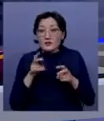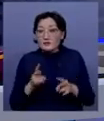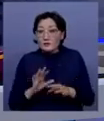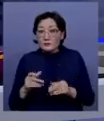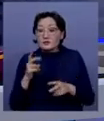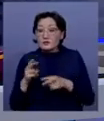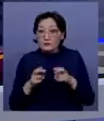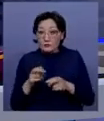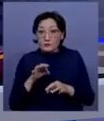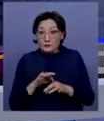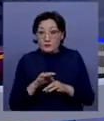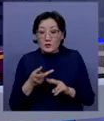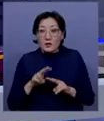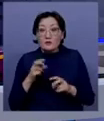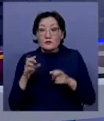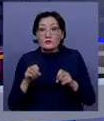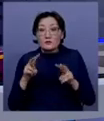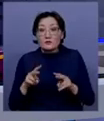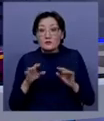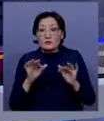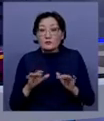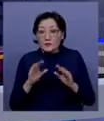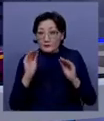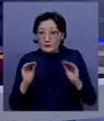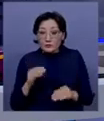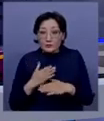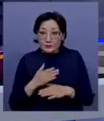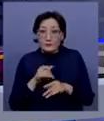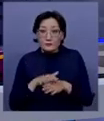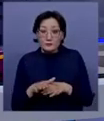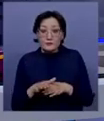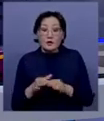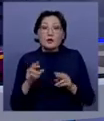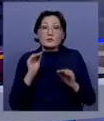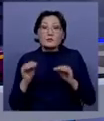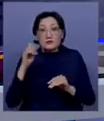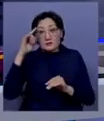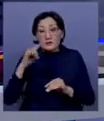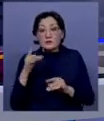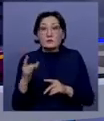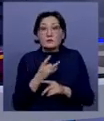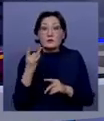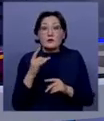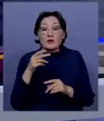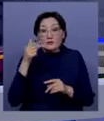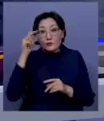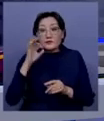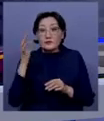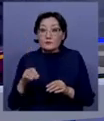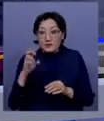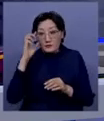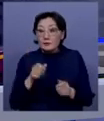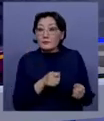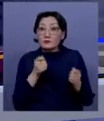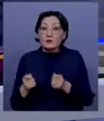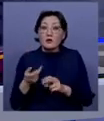жасалатын операция. Мұндай оталар арнайы электронды аппараттың көмегімен іске асады. Құрылғылар елімізге алғаш рет Италия мен Германия елінен